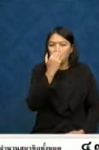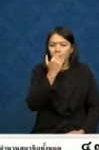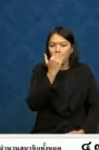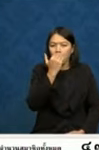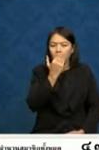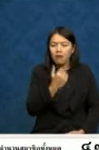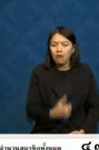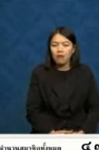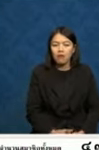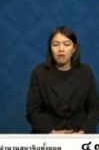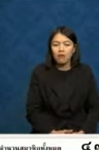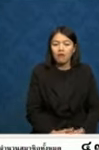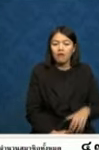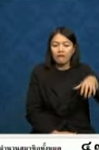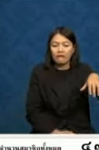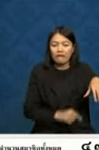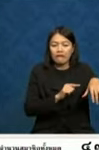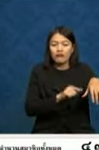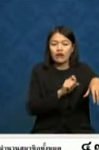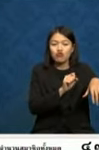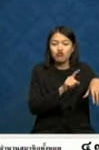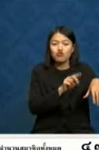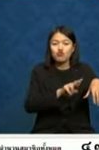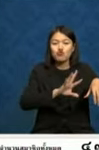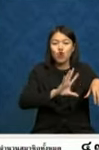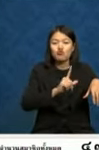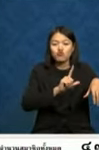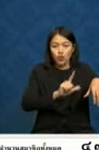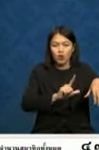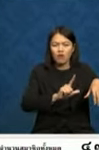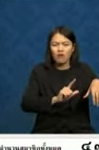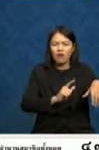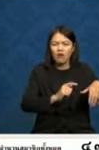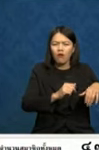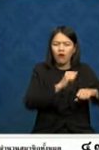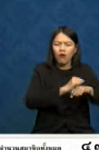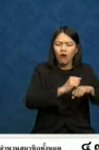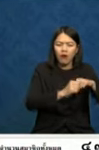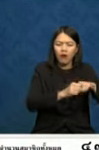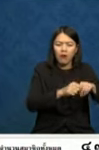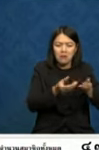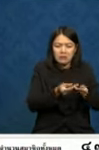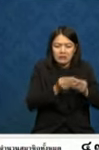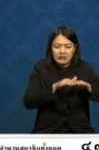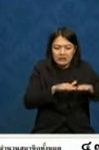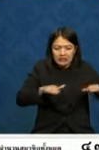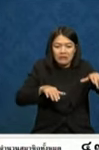ไมสอนชนถึงต้องมาสร้างบนบกนะครับ